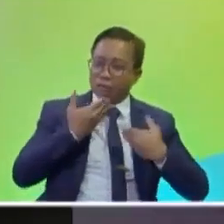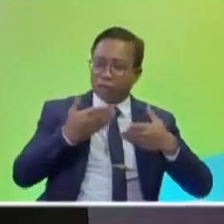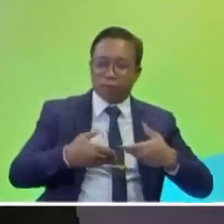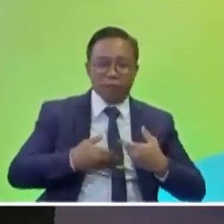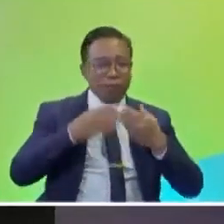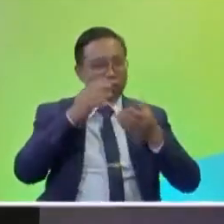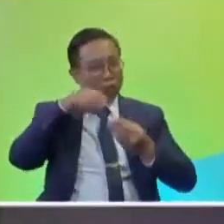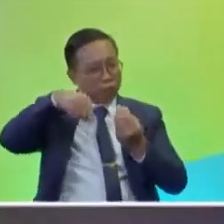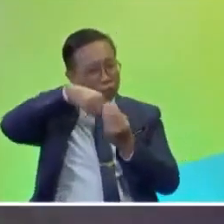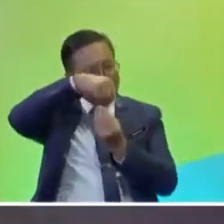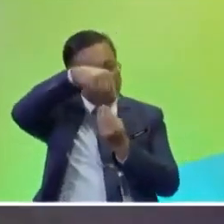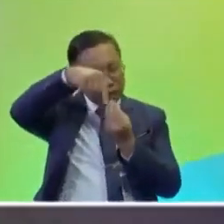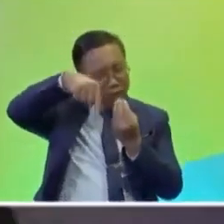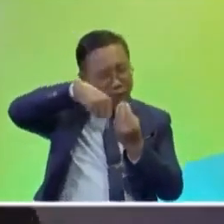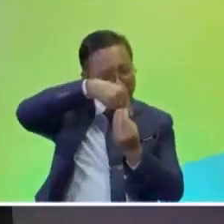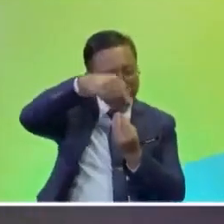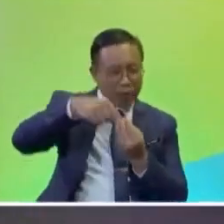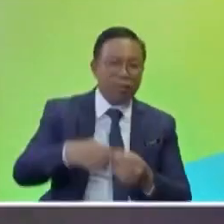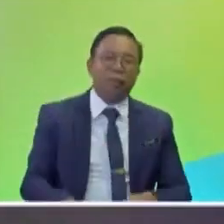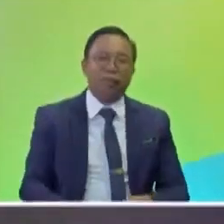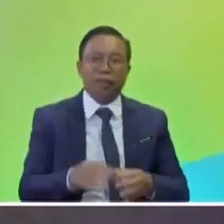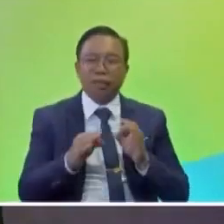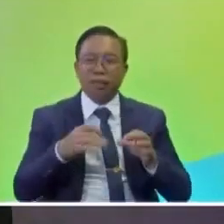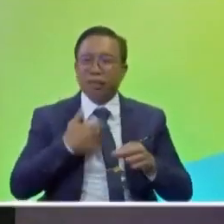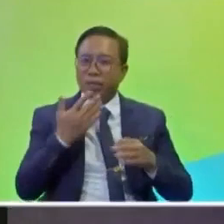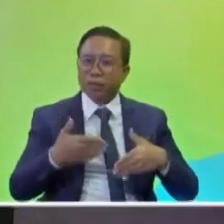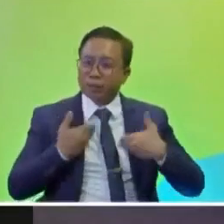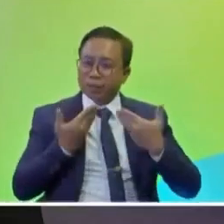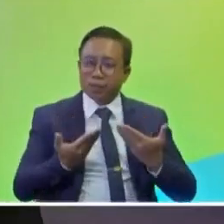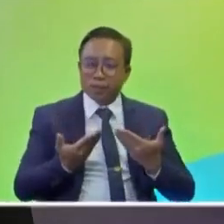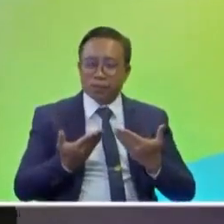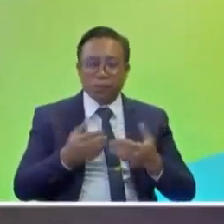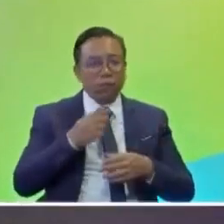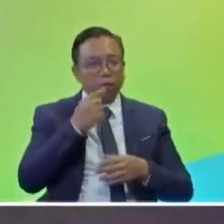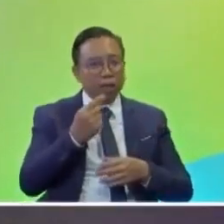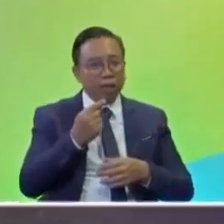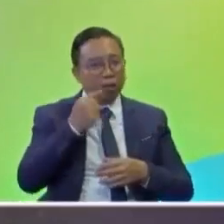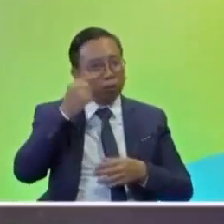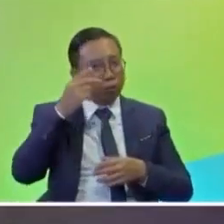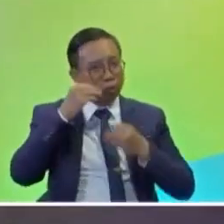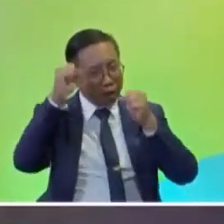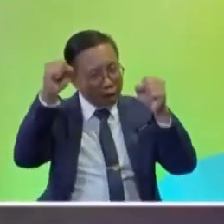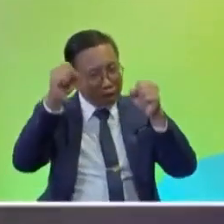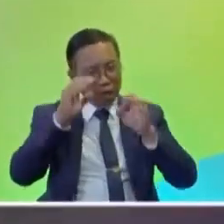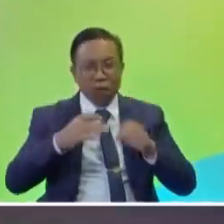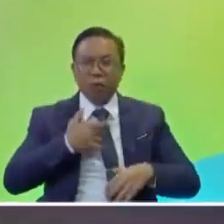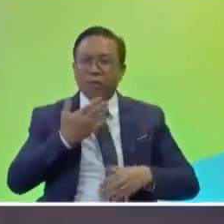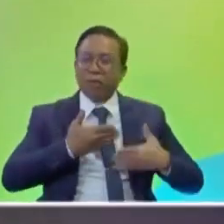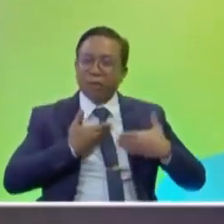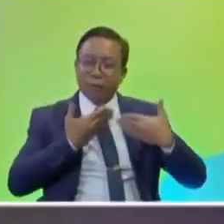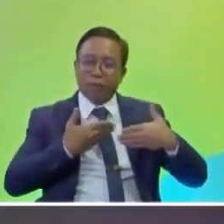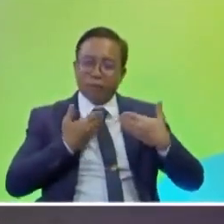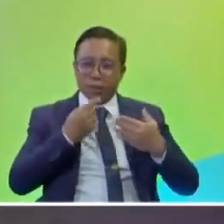rasa gembira, pusing-pusing. Kalau rasa gembira, sebut hore. Hore. Kalau